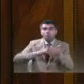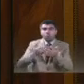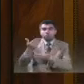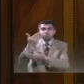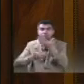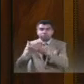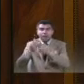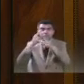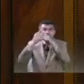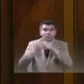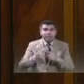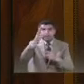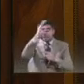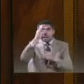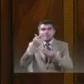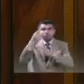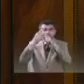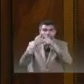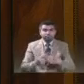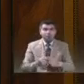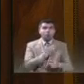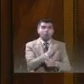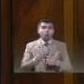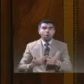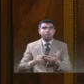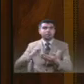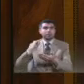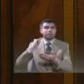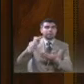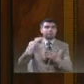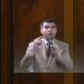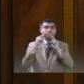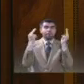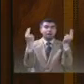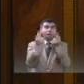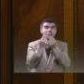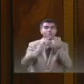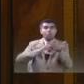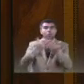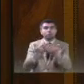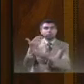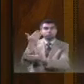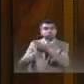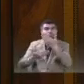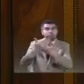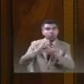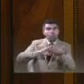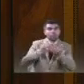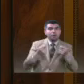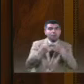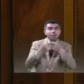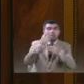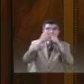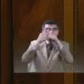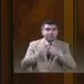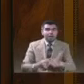مالية توسعية لمواجهة تقلبات الدورة الاقتصادية التي استعملت فيها كل الإمكانيات والهوامش المالية الميزانياتية التي